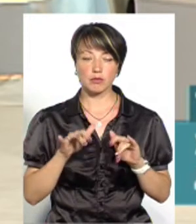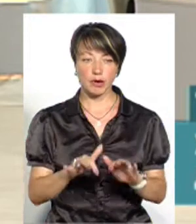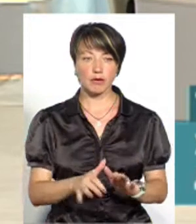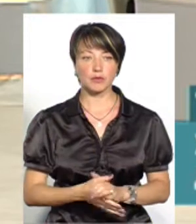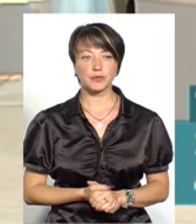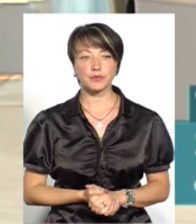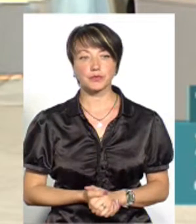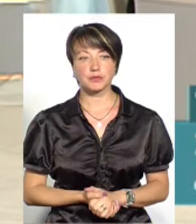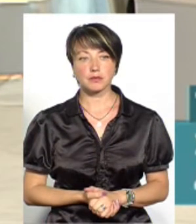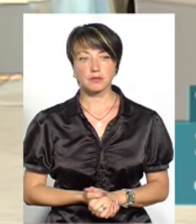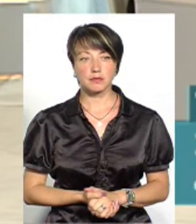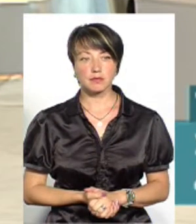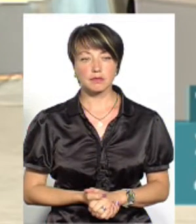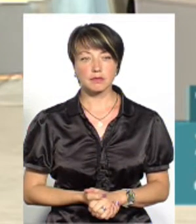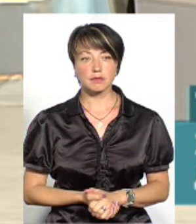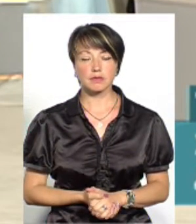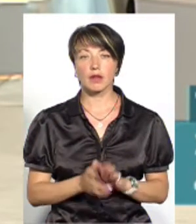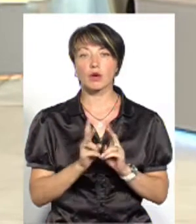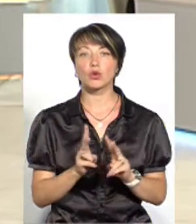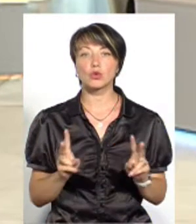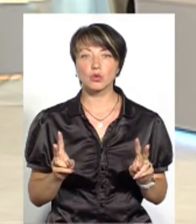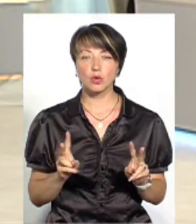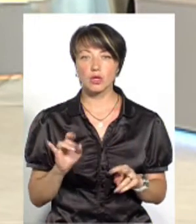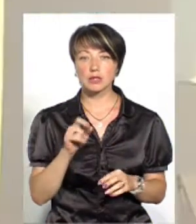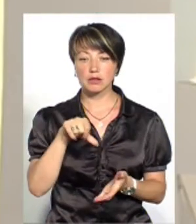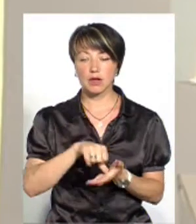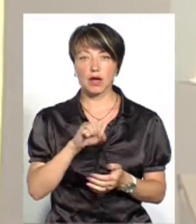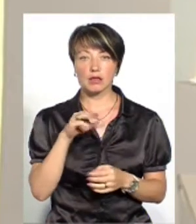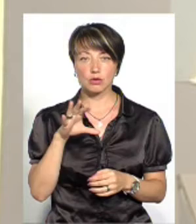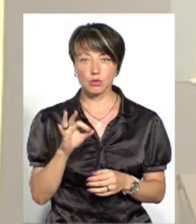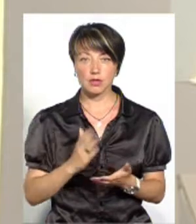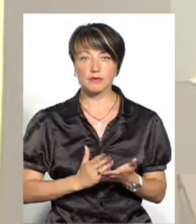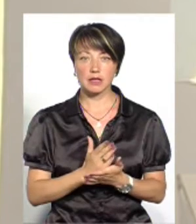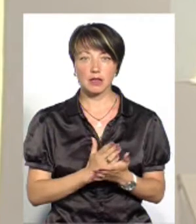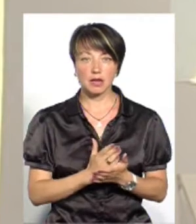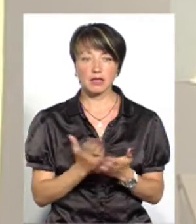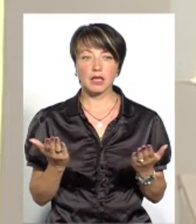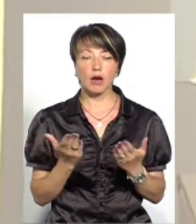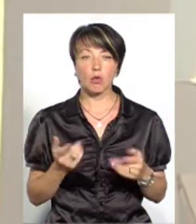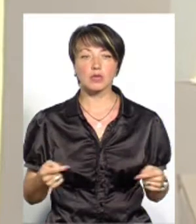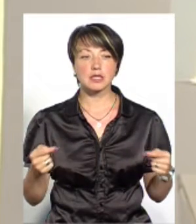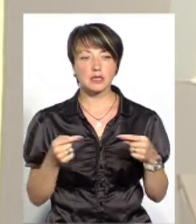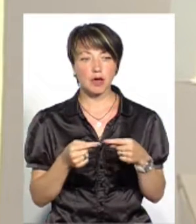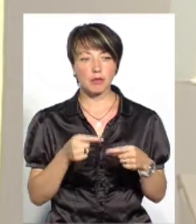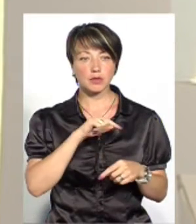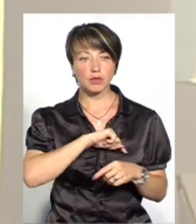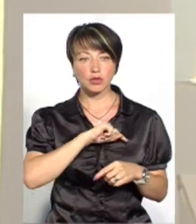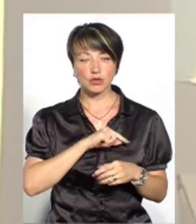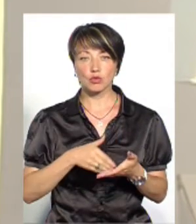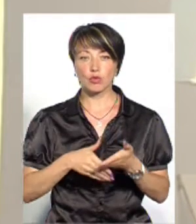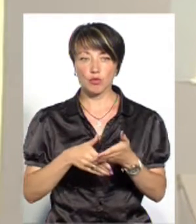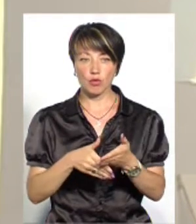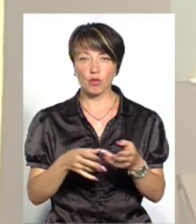цю діяльність. Хто із атовців, із ветеранів, якої саме